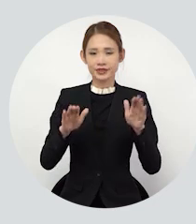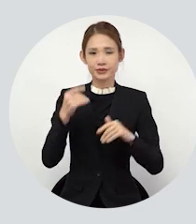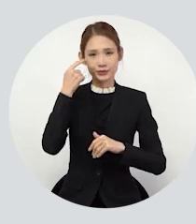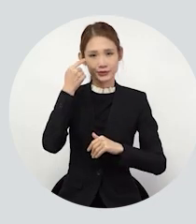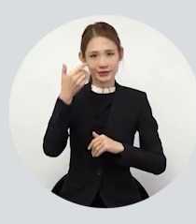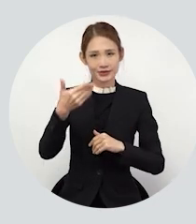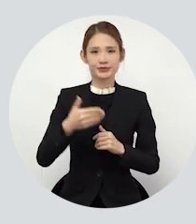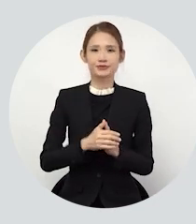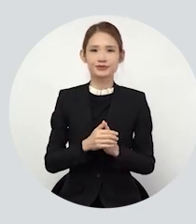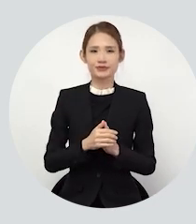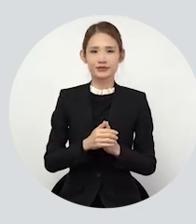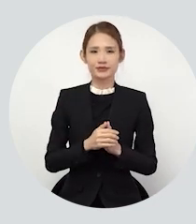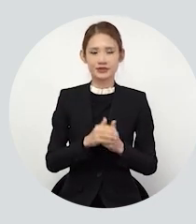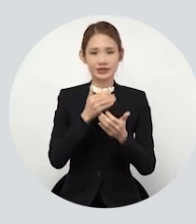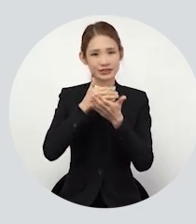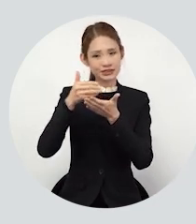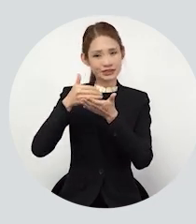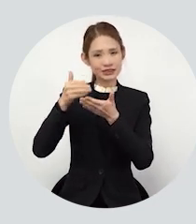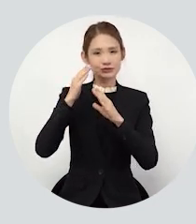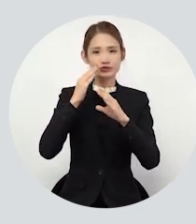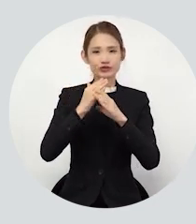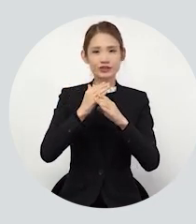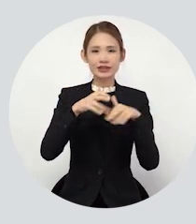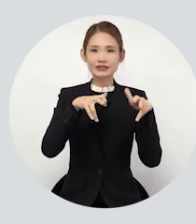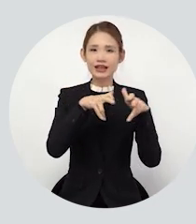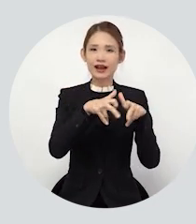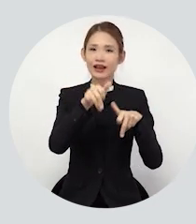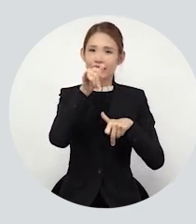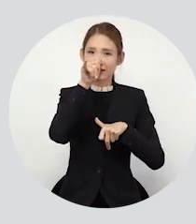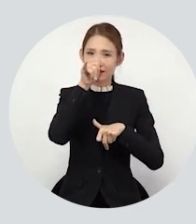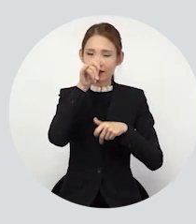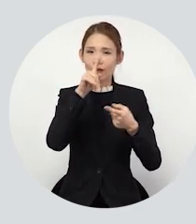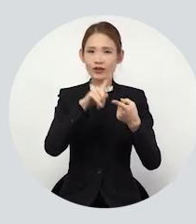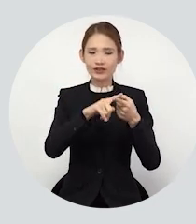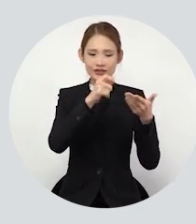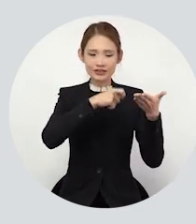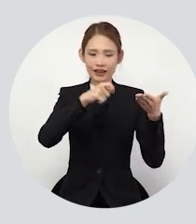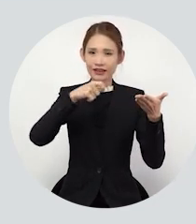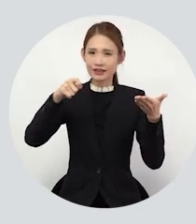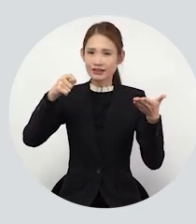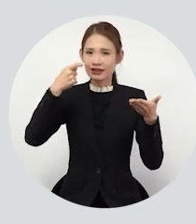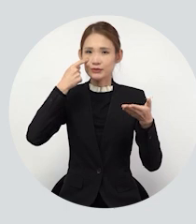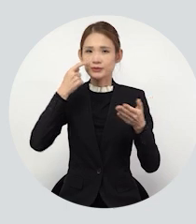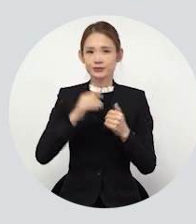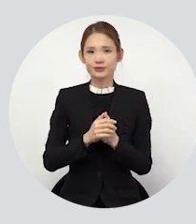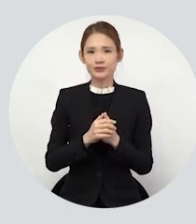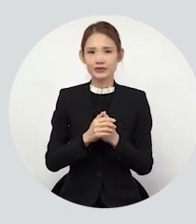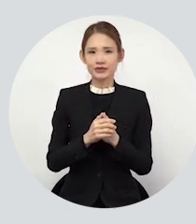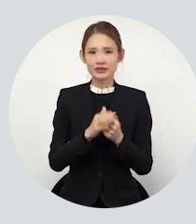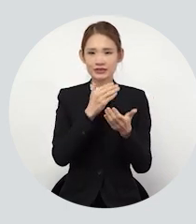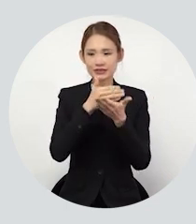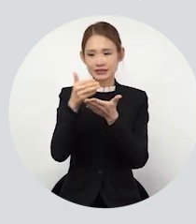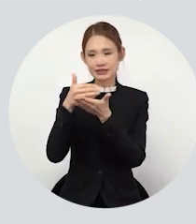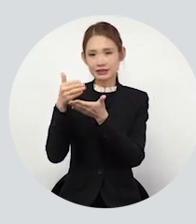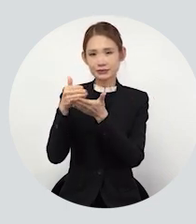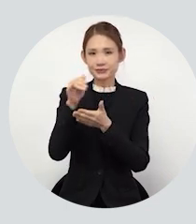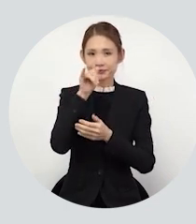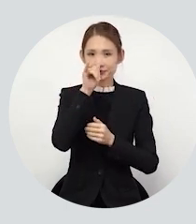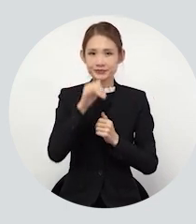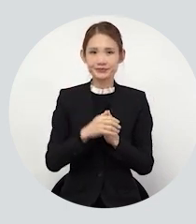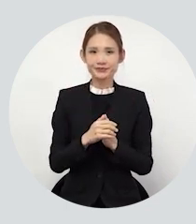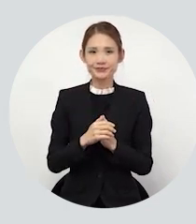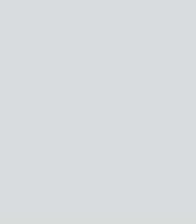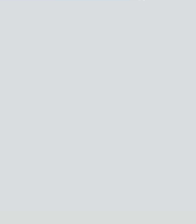자, 이번 질문은 다음 그림들에서 장애가 있는 부분을 체크를 해주시면 돼요. 지금 여기 이렇게 그림이 함께